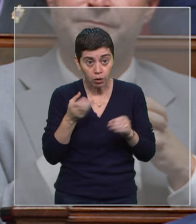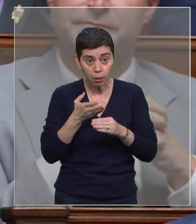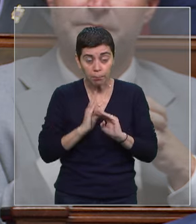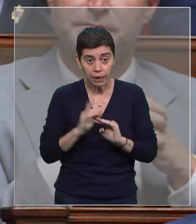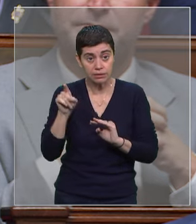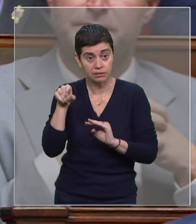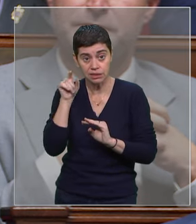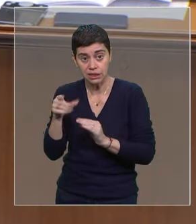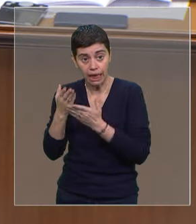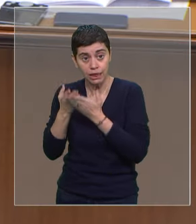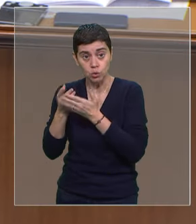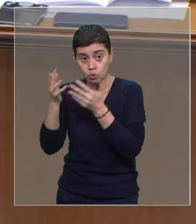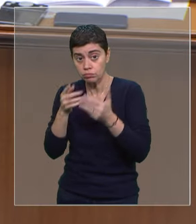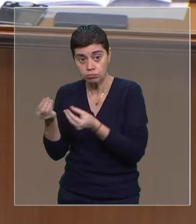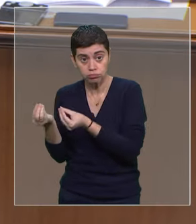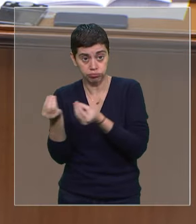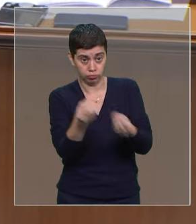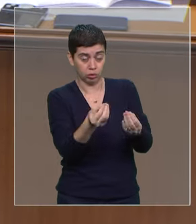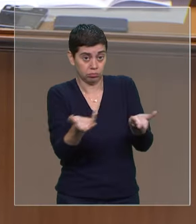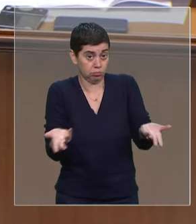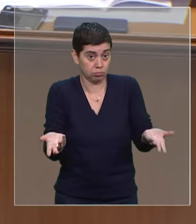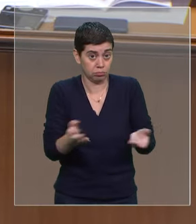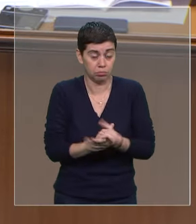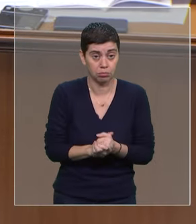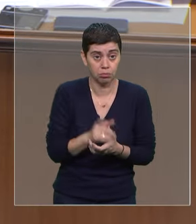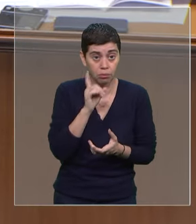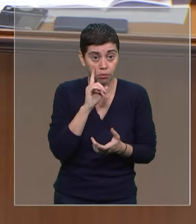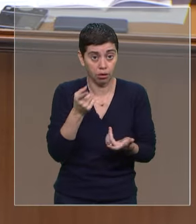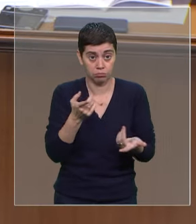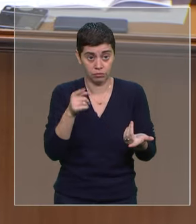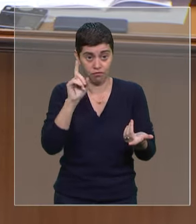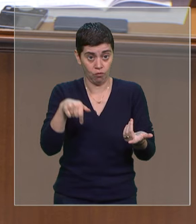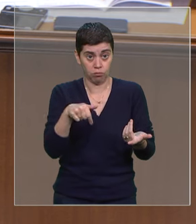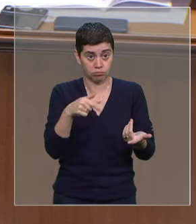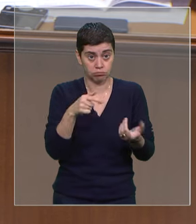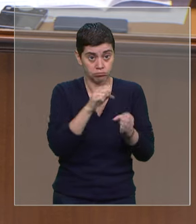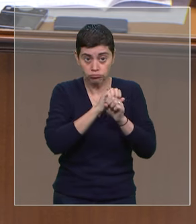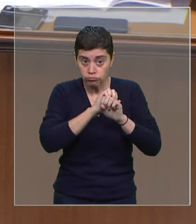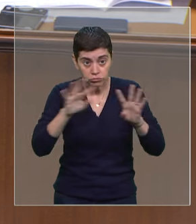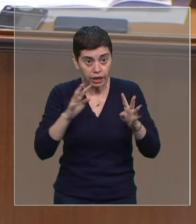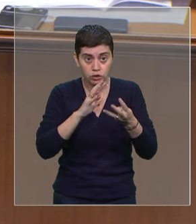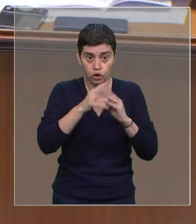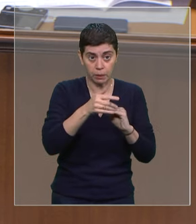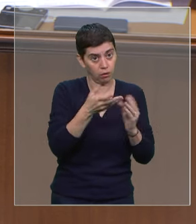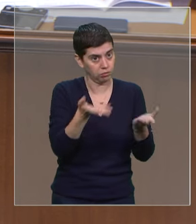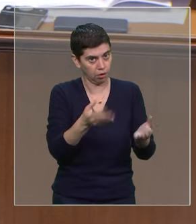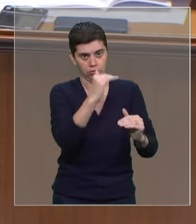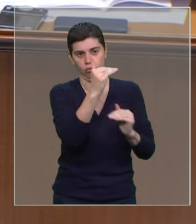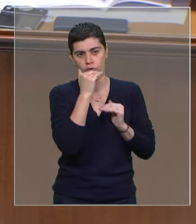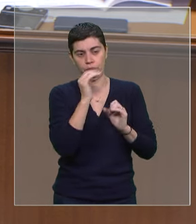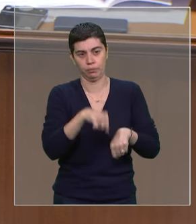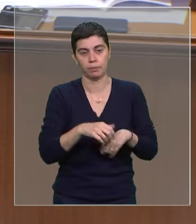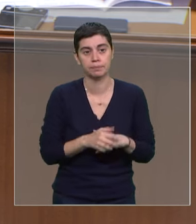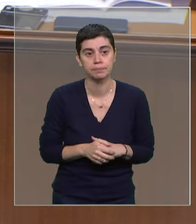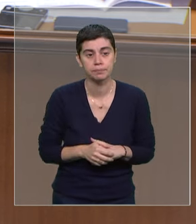vous soit fournie, petit 1, parce qu'il n'y a pas de confiance, s'il n'y a pas de la transparence, et donc vous serez évidemment